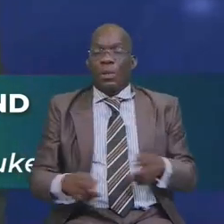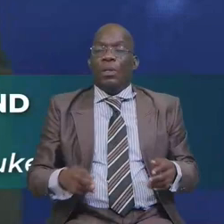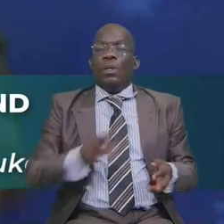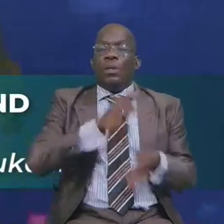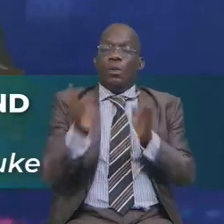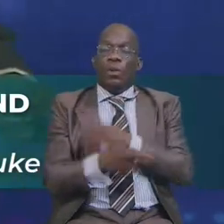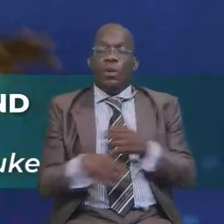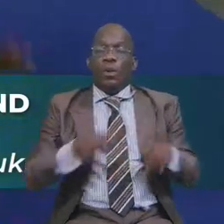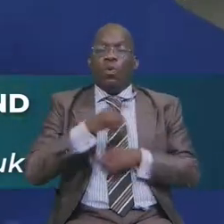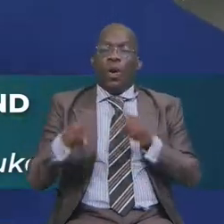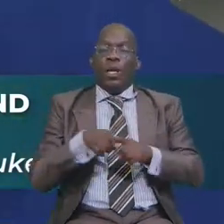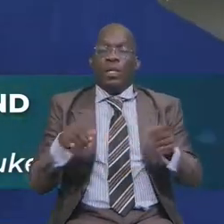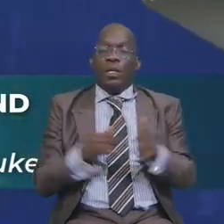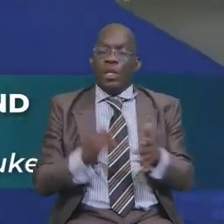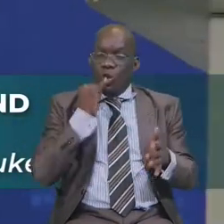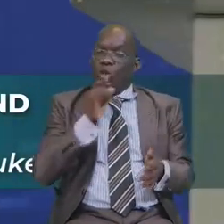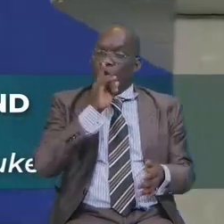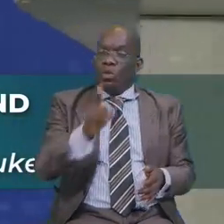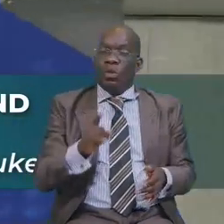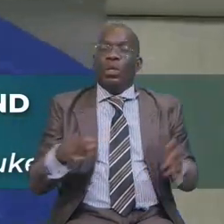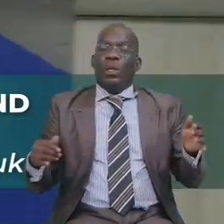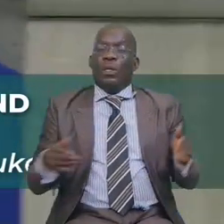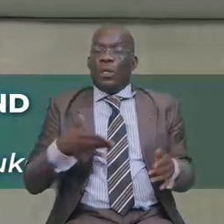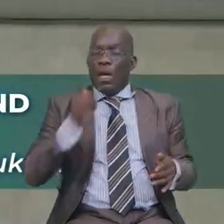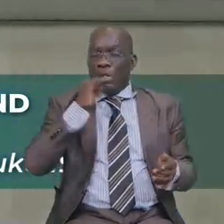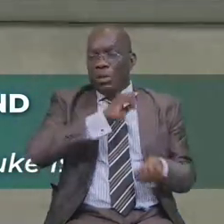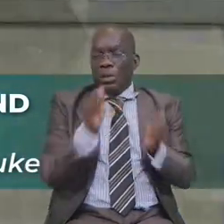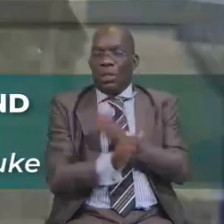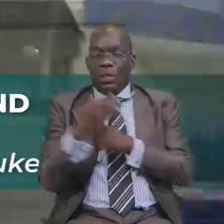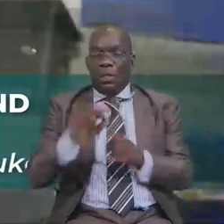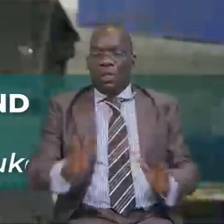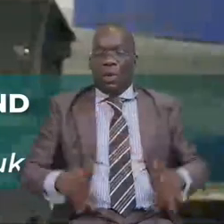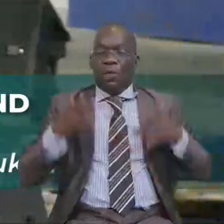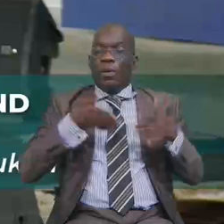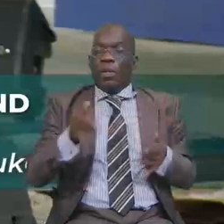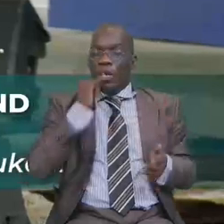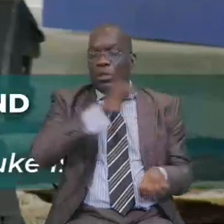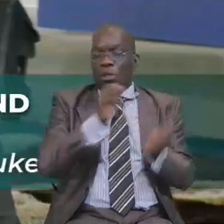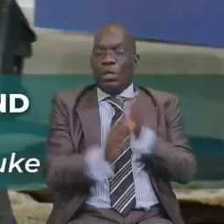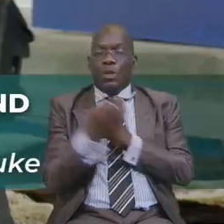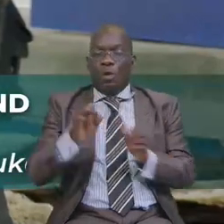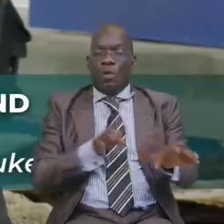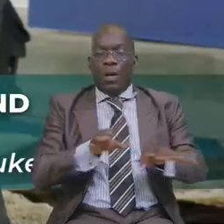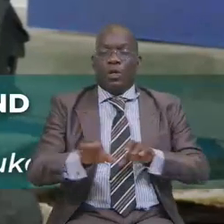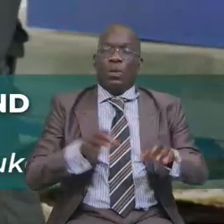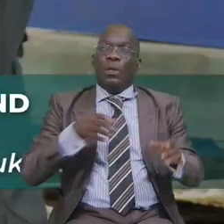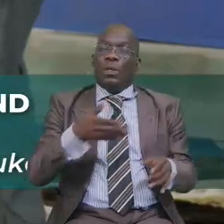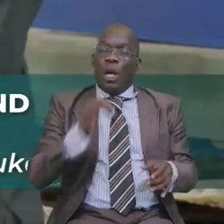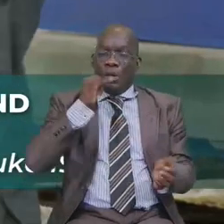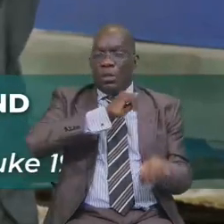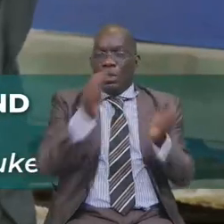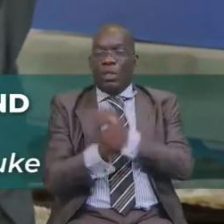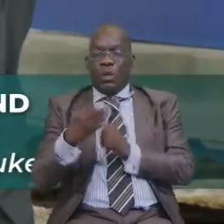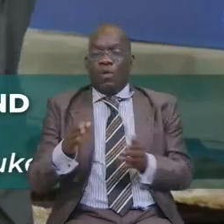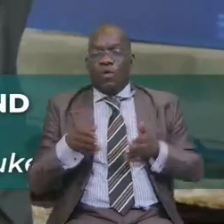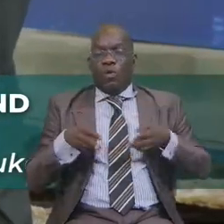lorsqu'elle est un fait, il y a un changement de vie. Il y a un changement d'action. Il y a un changement de direction. Et on dit,